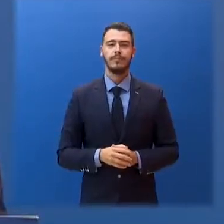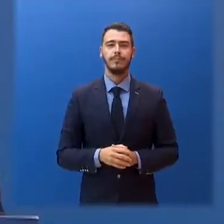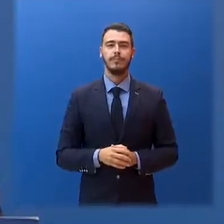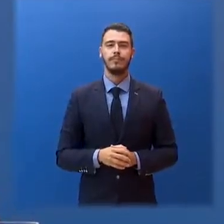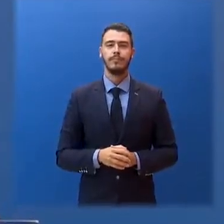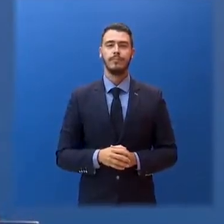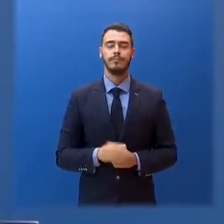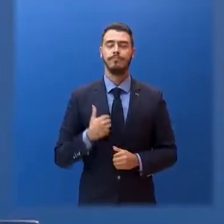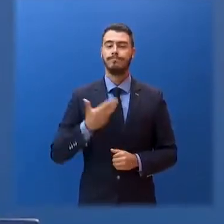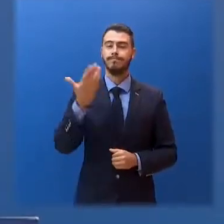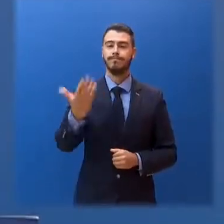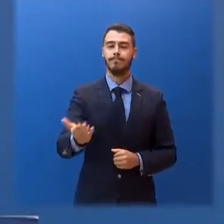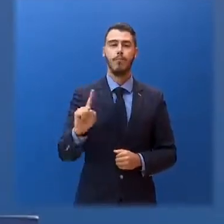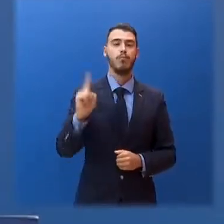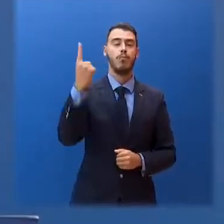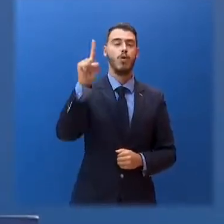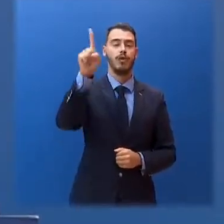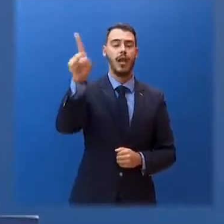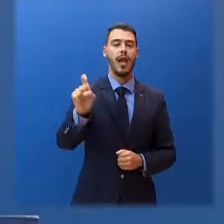Παρακαλώ, κυρία Μουρελάτου.